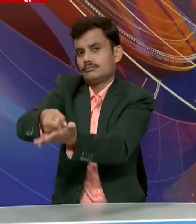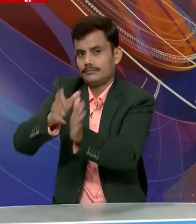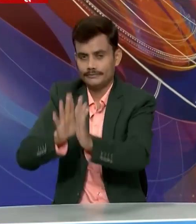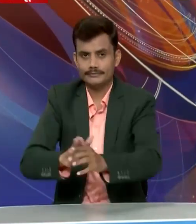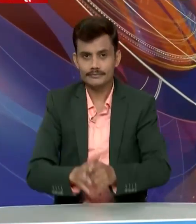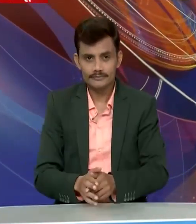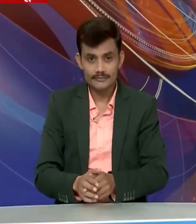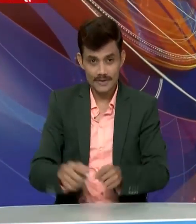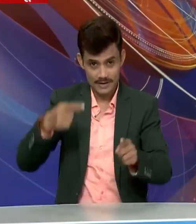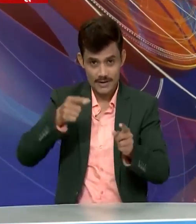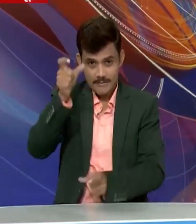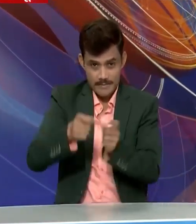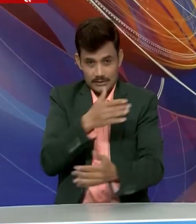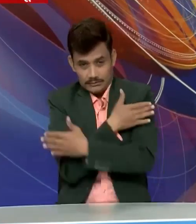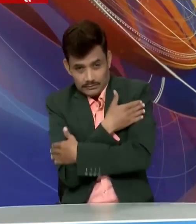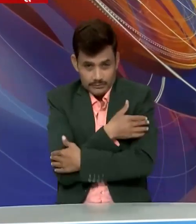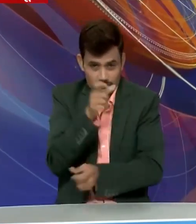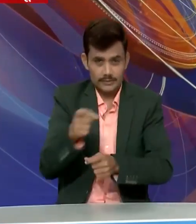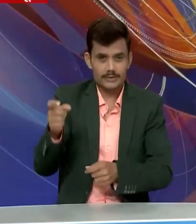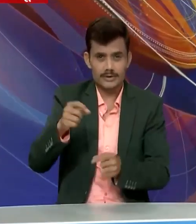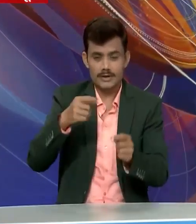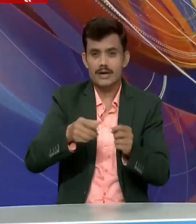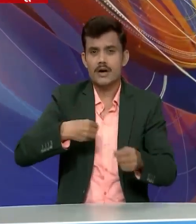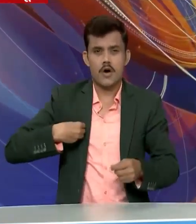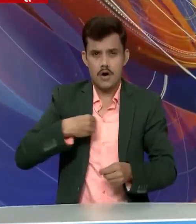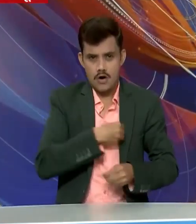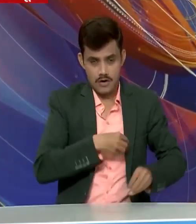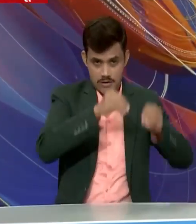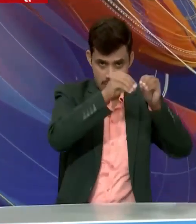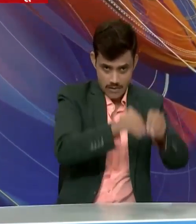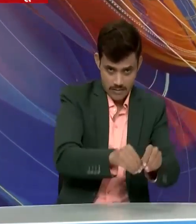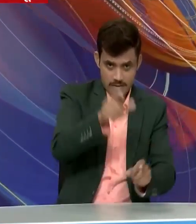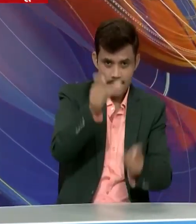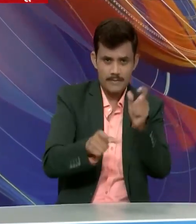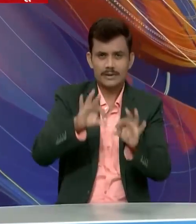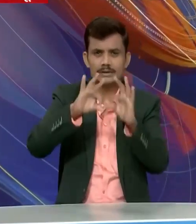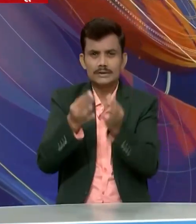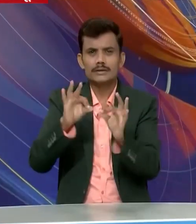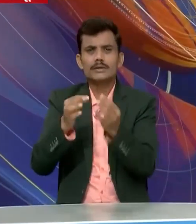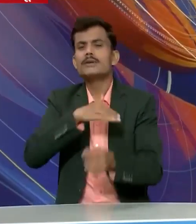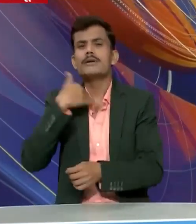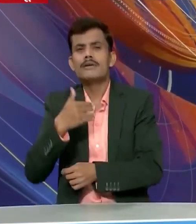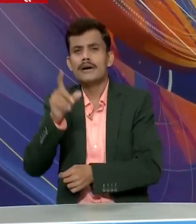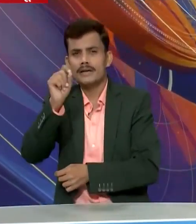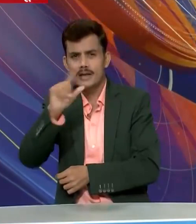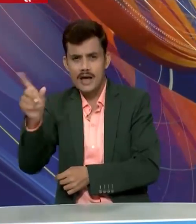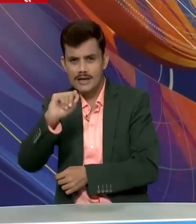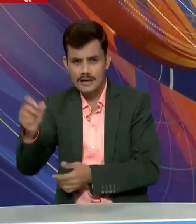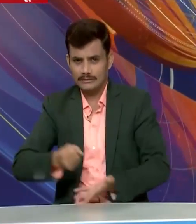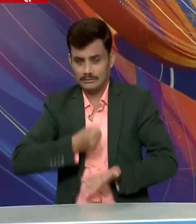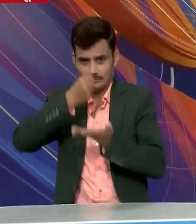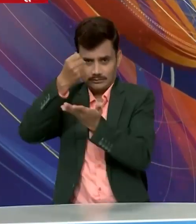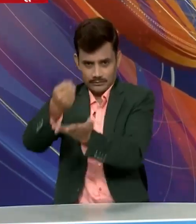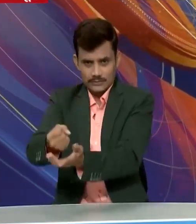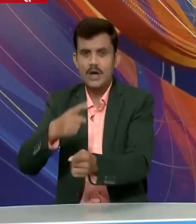गया। 7 घायल यात्रियों को तुरंत अस्पताल पहुंचाया गया। वहीं मृतकों के निकट परिजनों को 10-10 लाख रुपए की